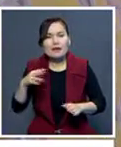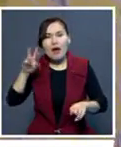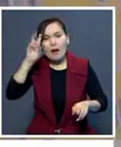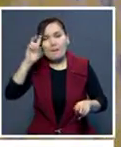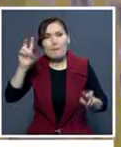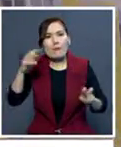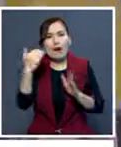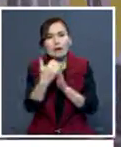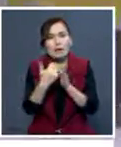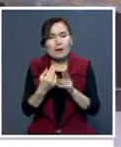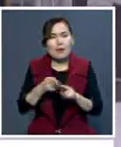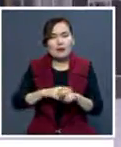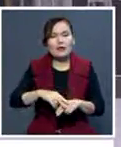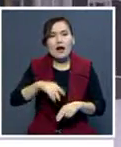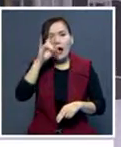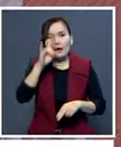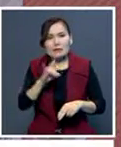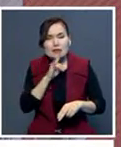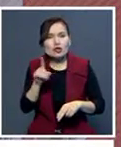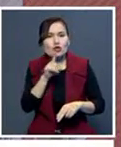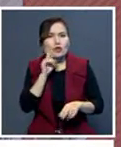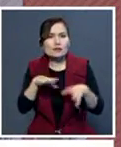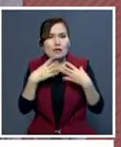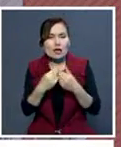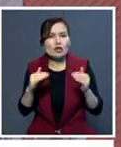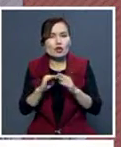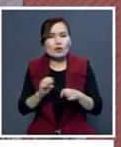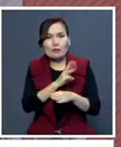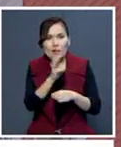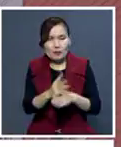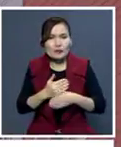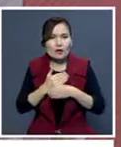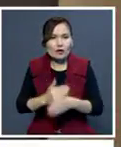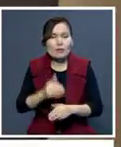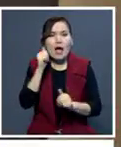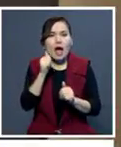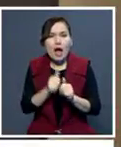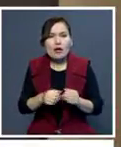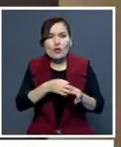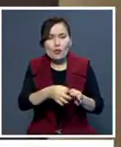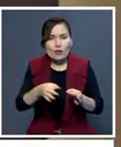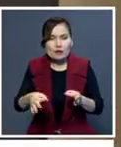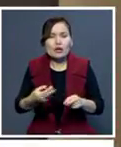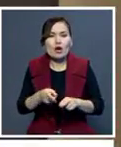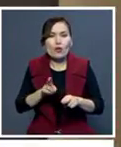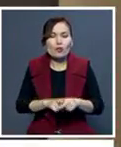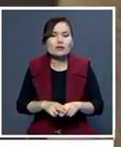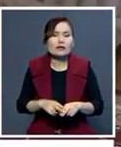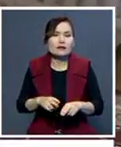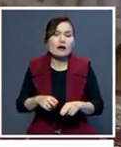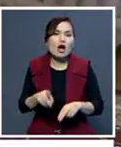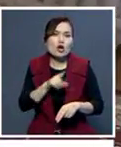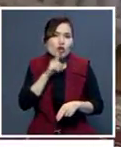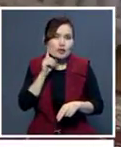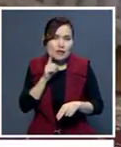қазақстандық жастардың баспаналы болуына тиімді жағдай жасалады. Яғни әр өңірдегі әл-ауқат ескеріліп, ипотеканың шарттары